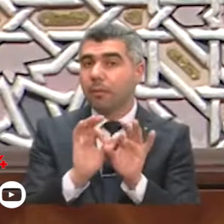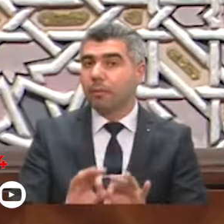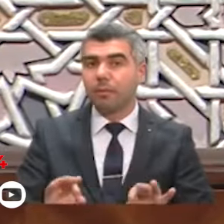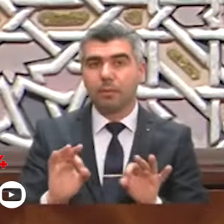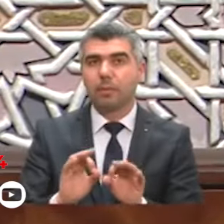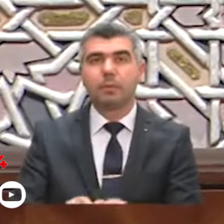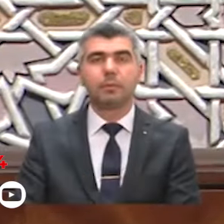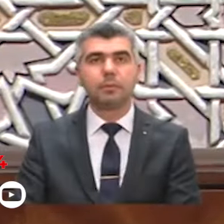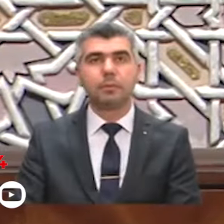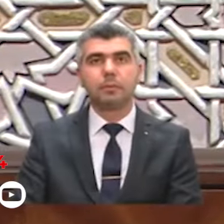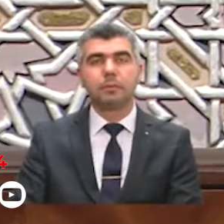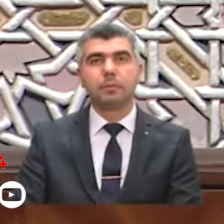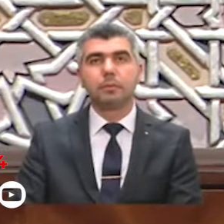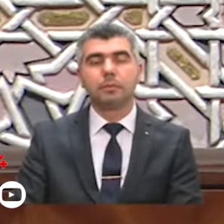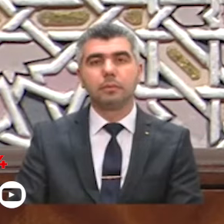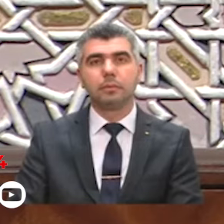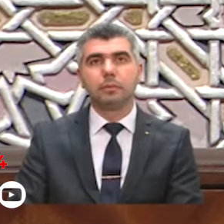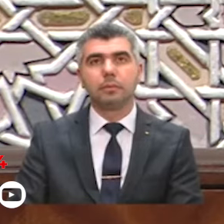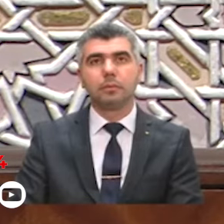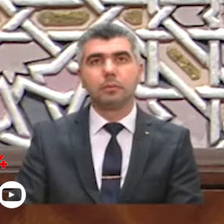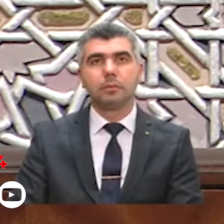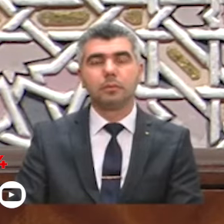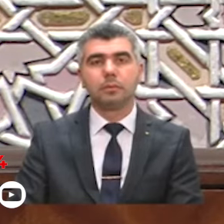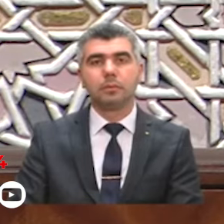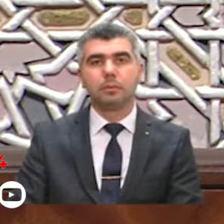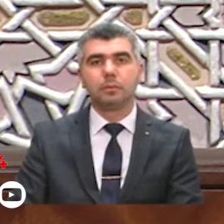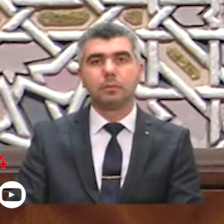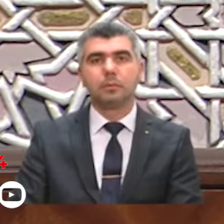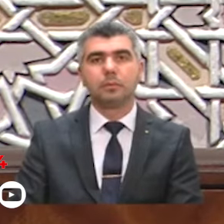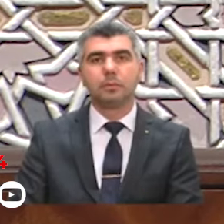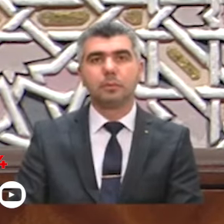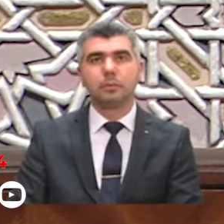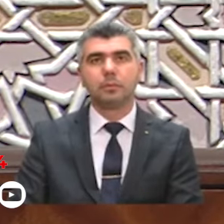وانت مالك عباد الله. واش بغيتي تلعب اسيد سيب؟